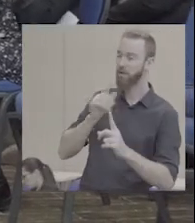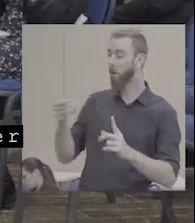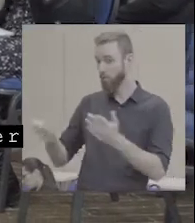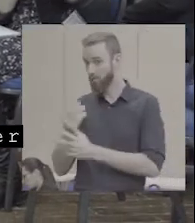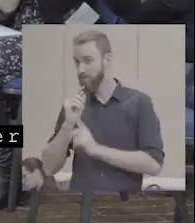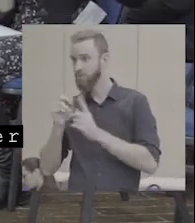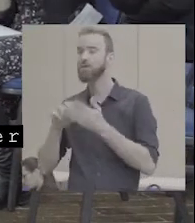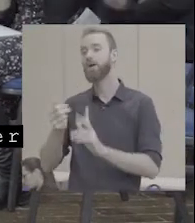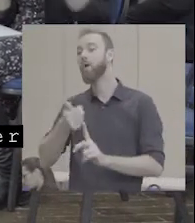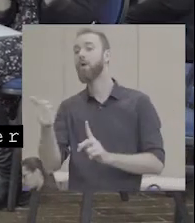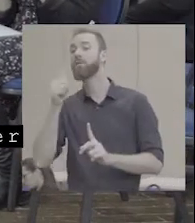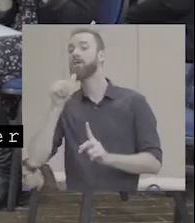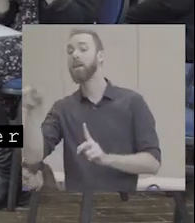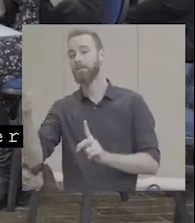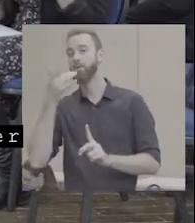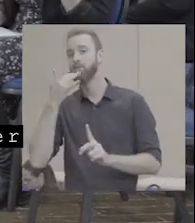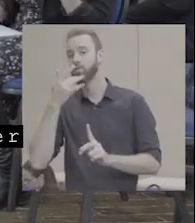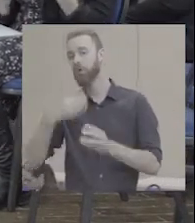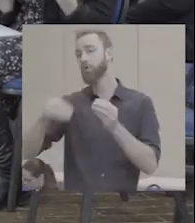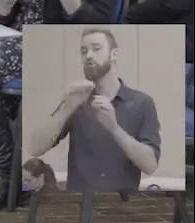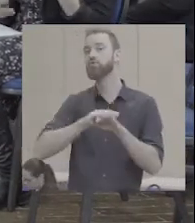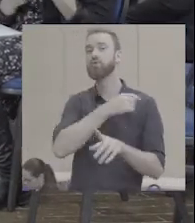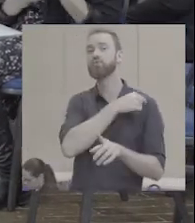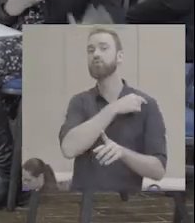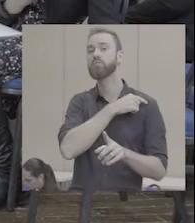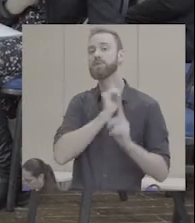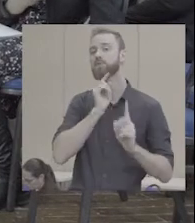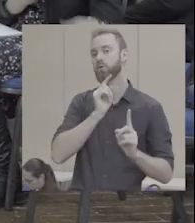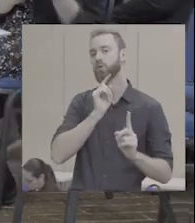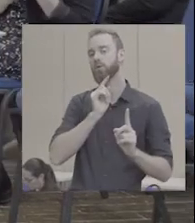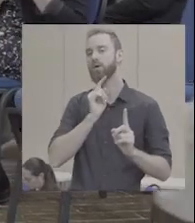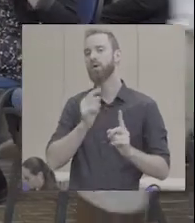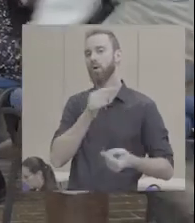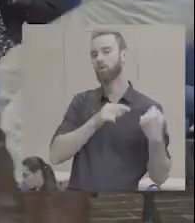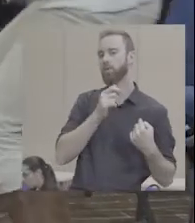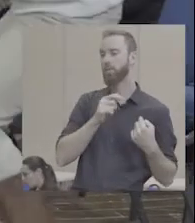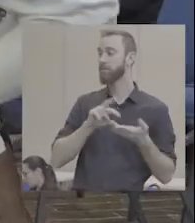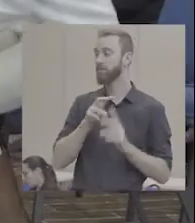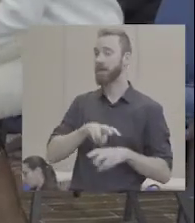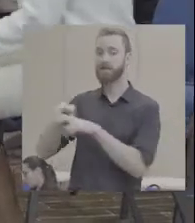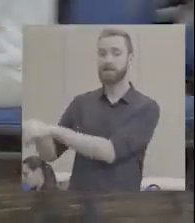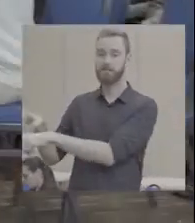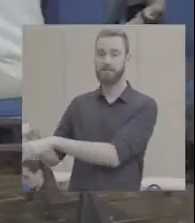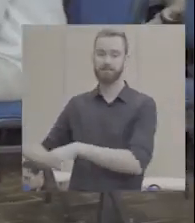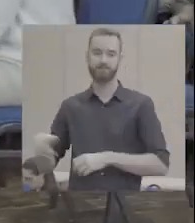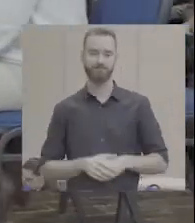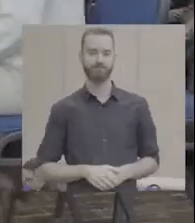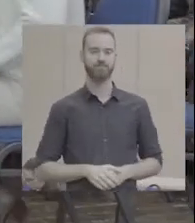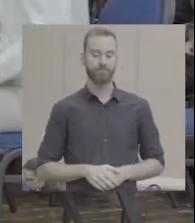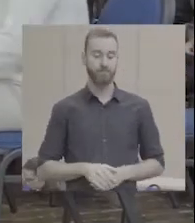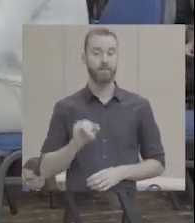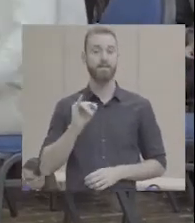nouvelle question. Il y a une dame ici qui voudrait avoir juste peut-être ajouté quelque chose. Si vous voulez vous asseoir ici dans notre belle chaise de la dame.